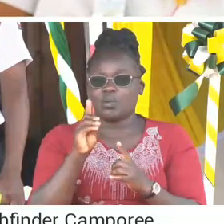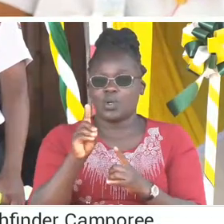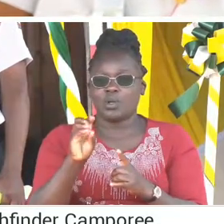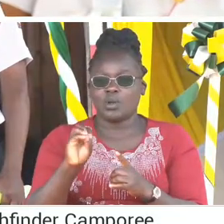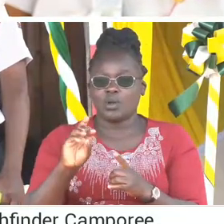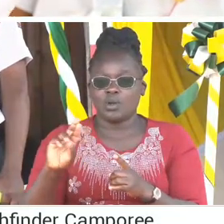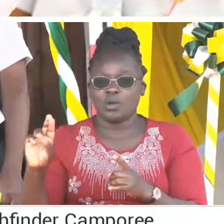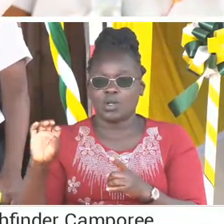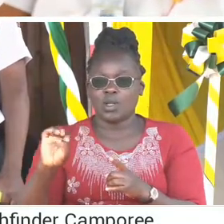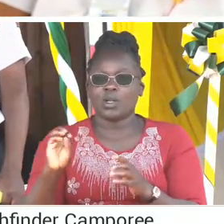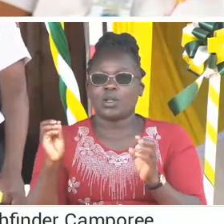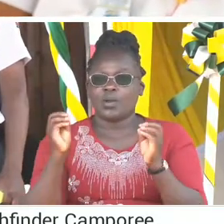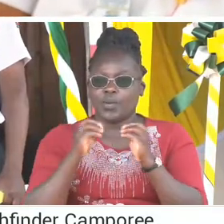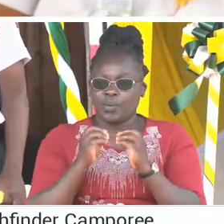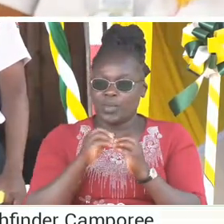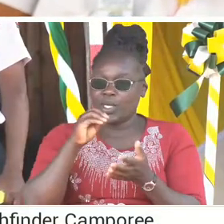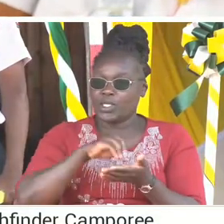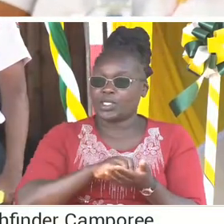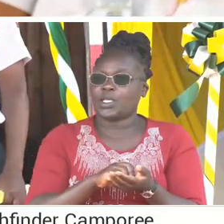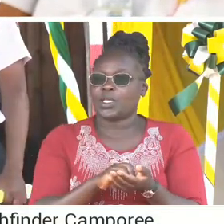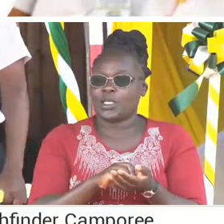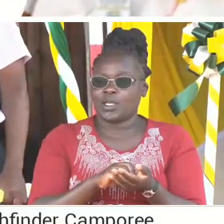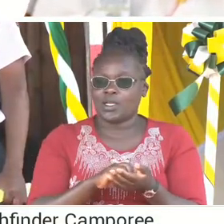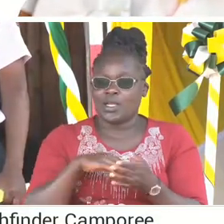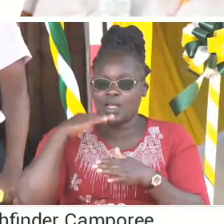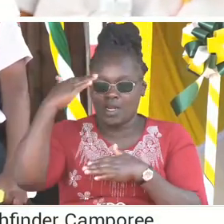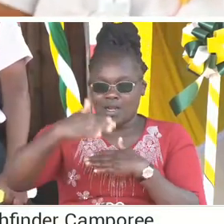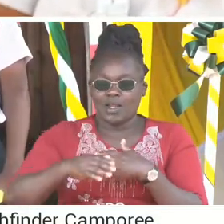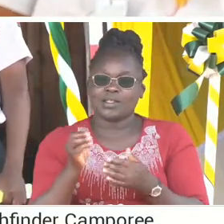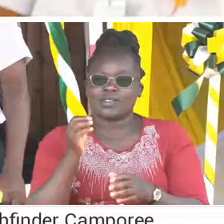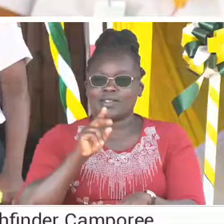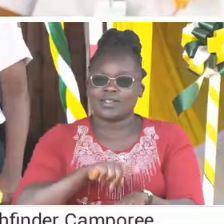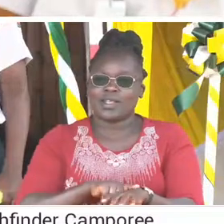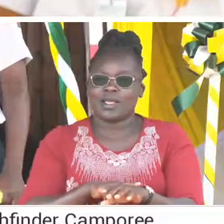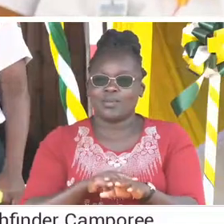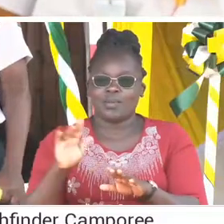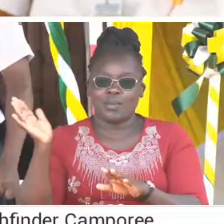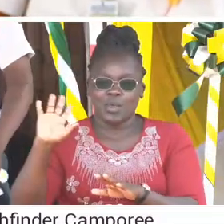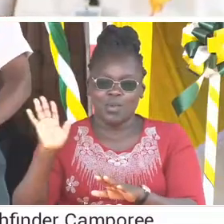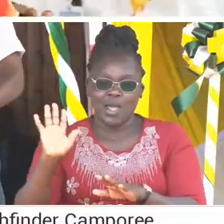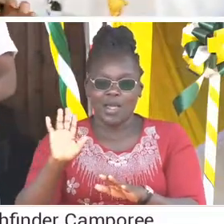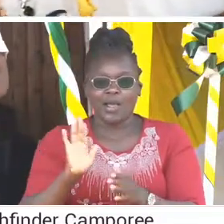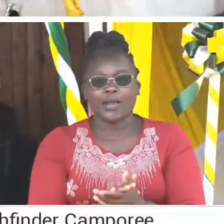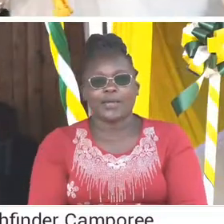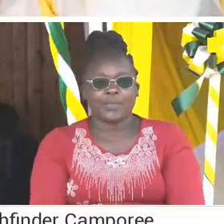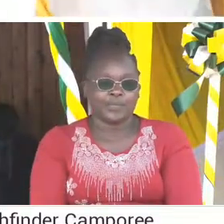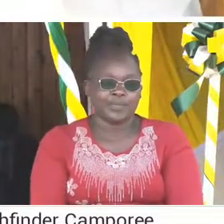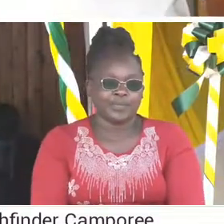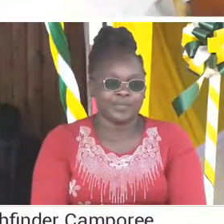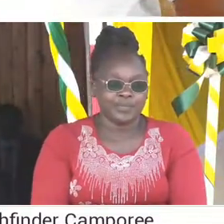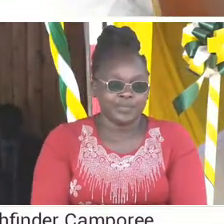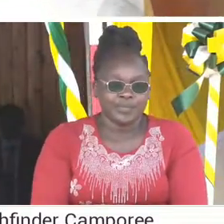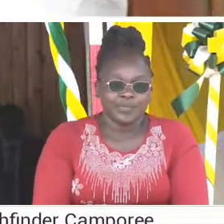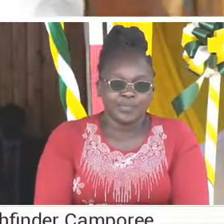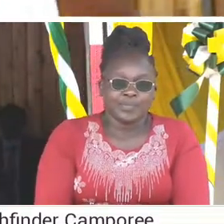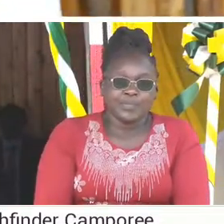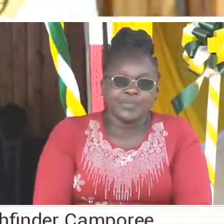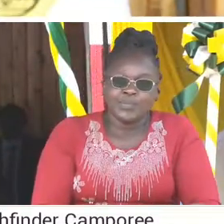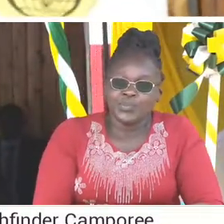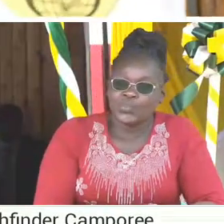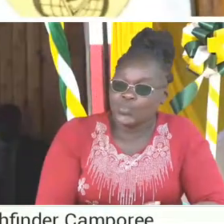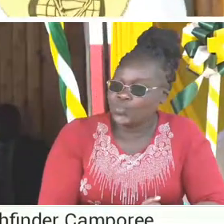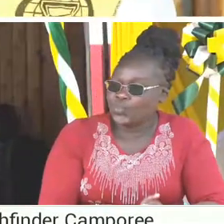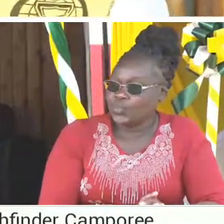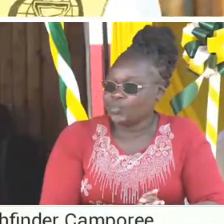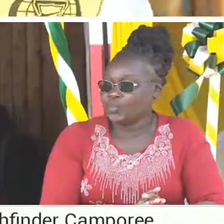Chepkogei. Tukutane tena majaliwa atakaporidhia. Kwa heri. Asante sana,